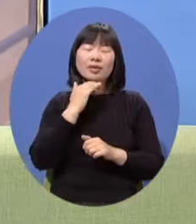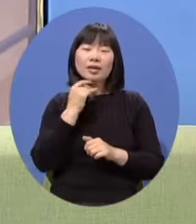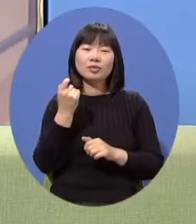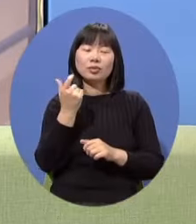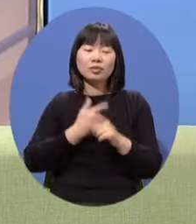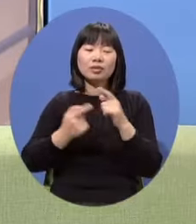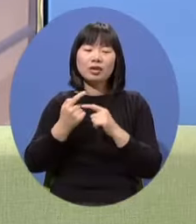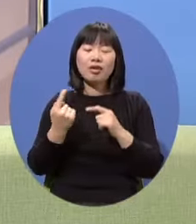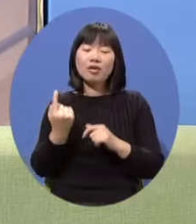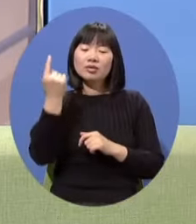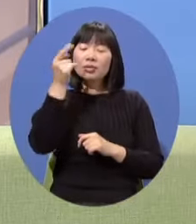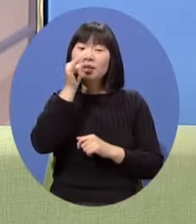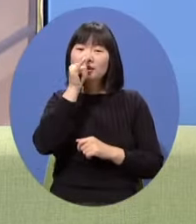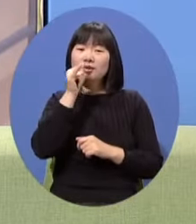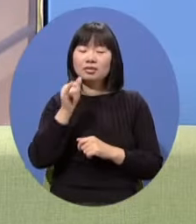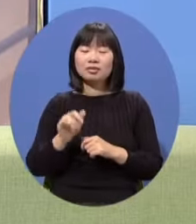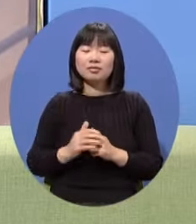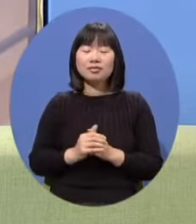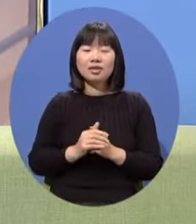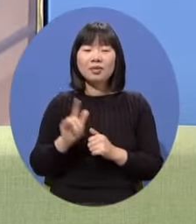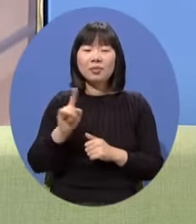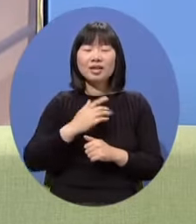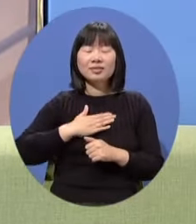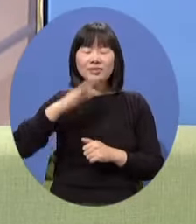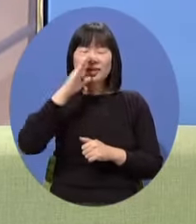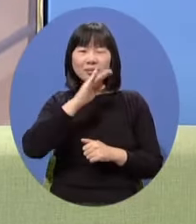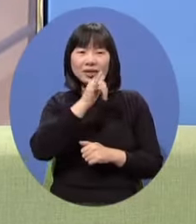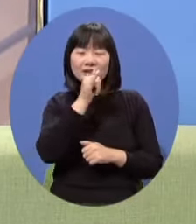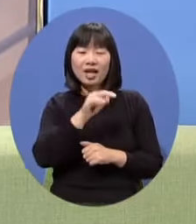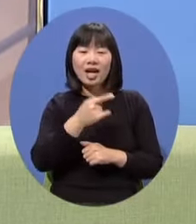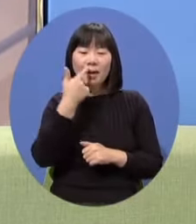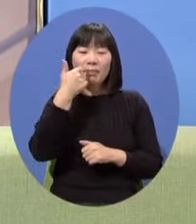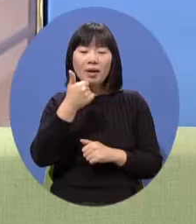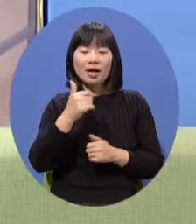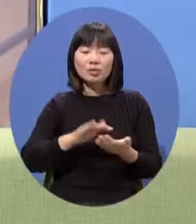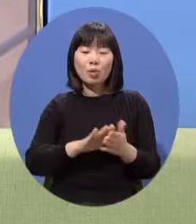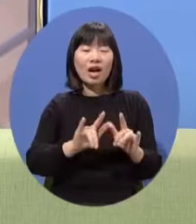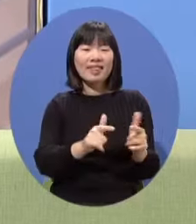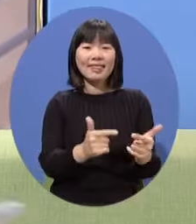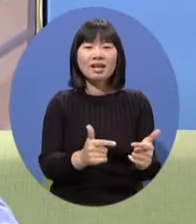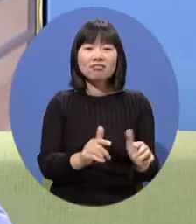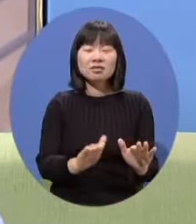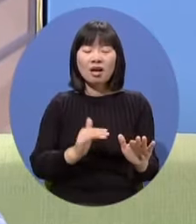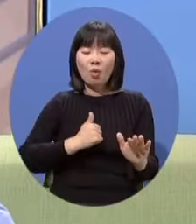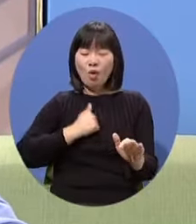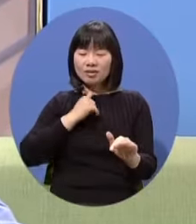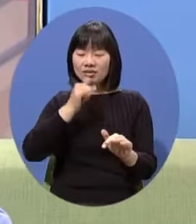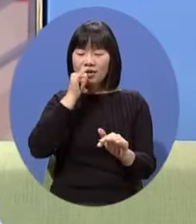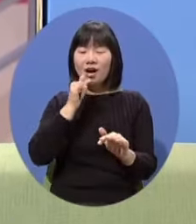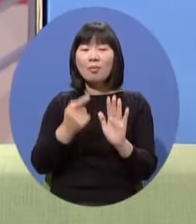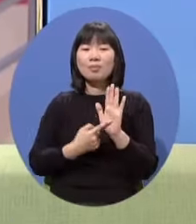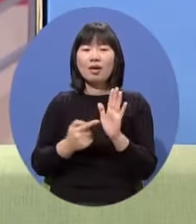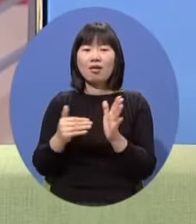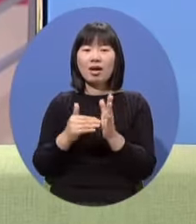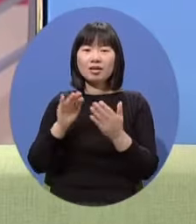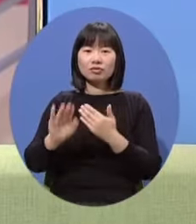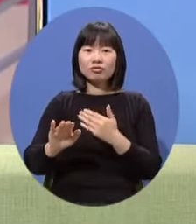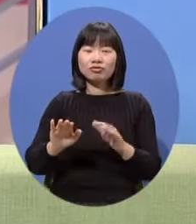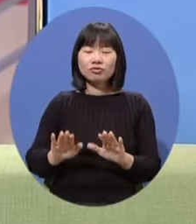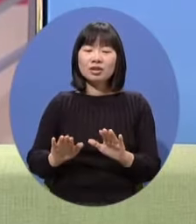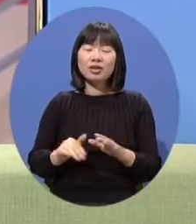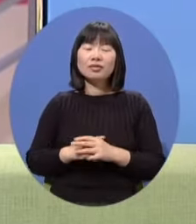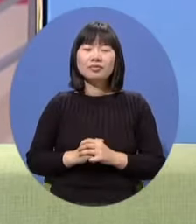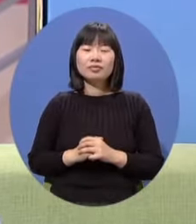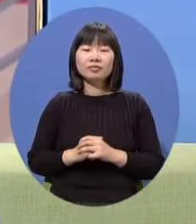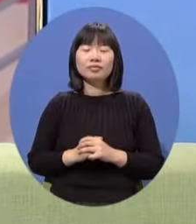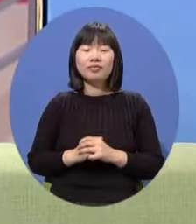조금 더 들게 되면 네. 뭔가 기분 나쁜 일이 있으면 뭐 아빠를 안 놀아 이러면서 예. 나 화났어 이렇게 표현을 예. 한 다음에